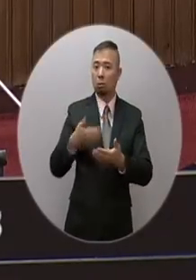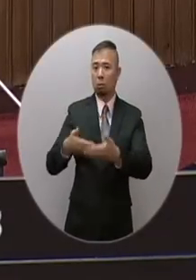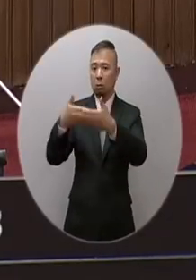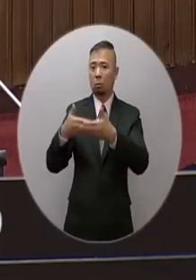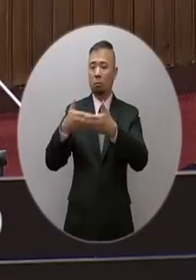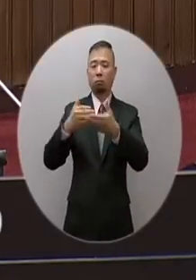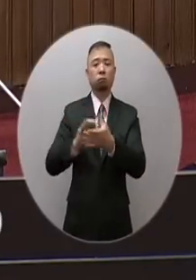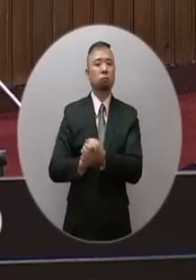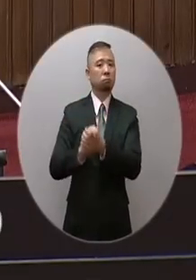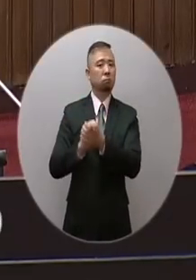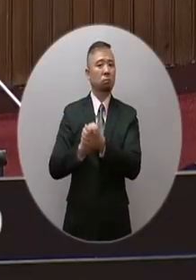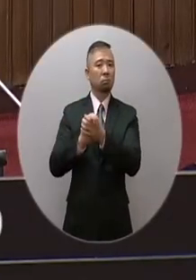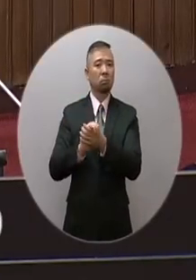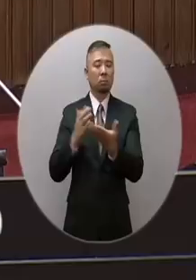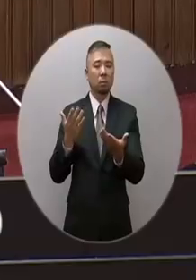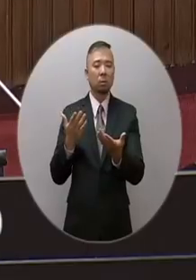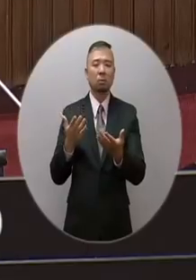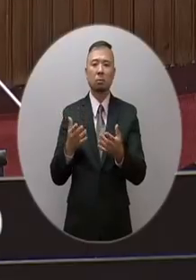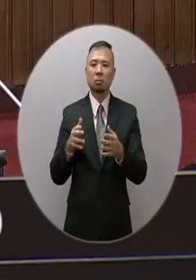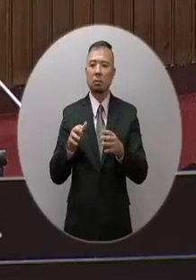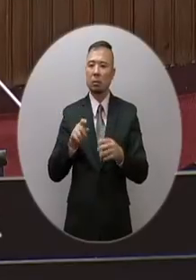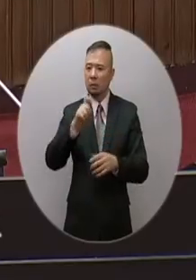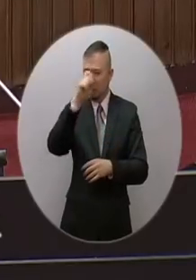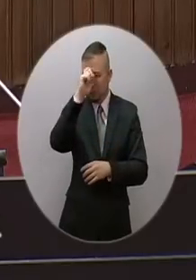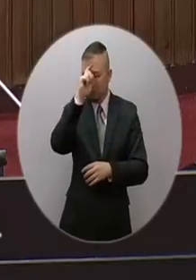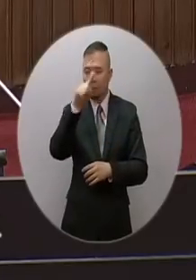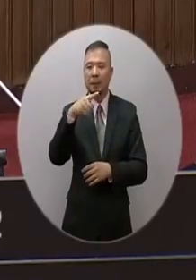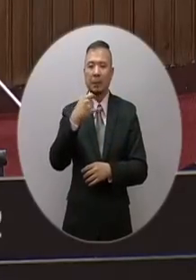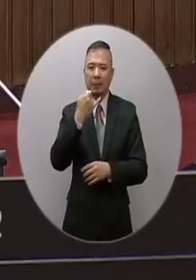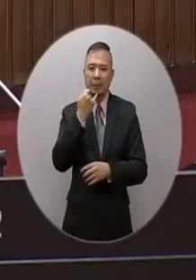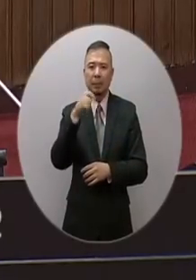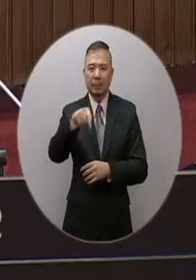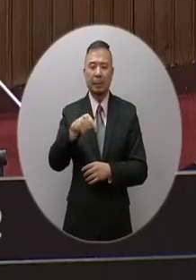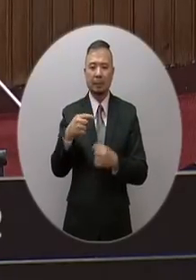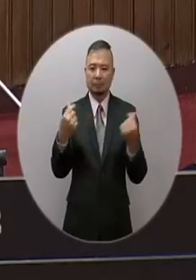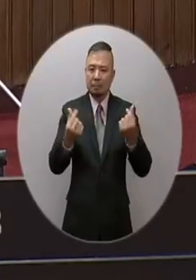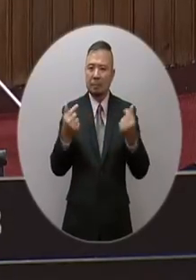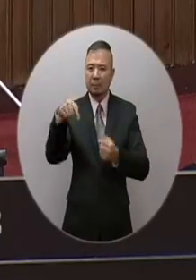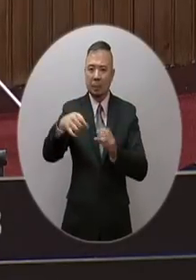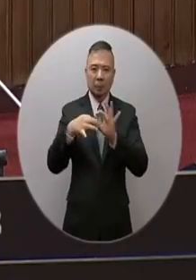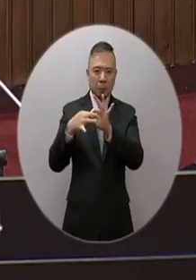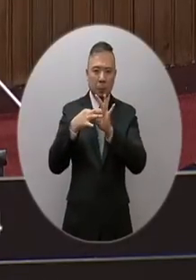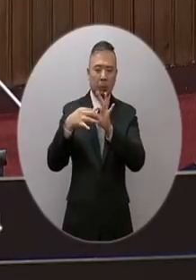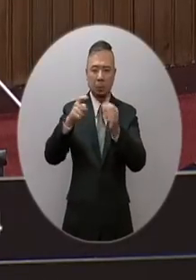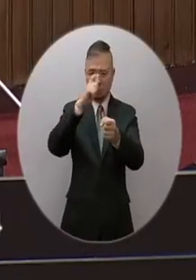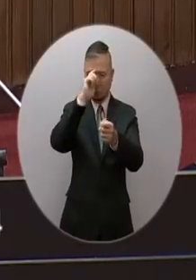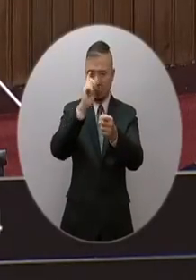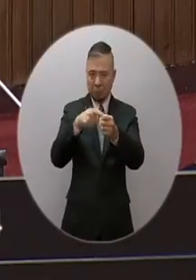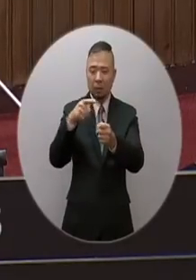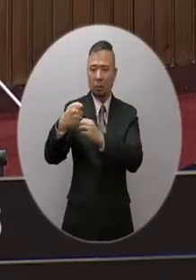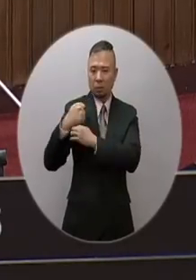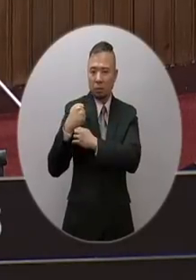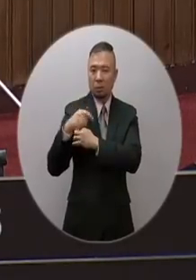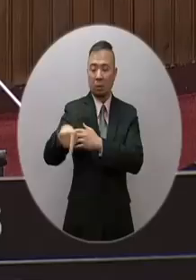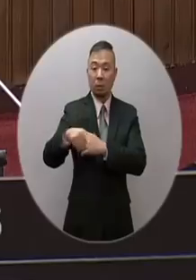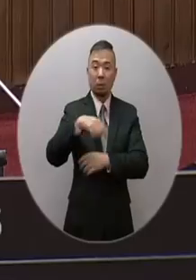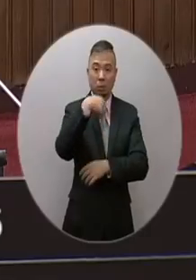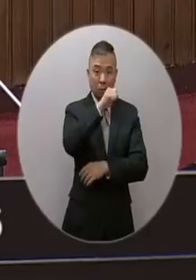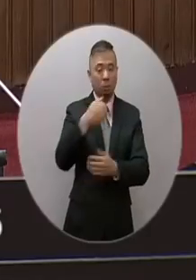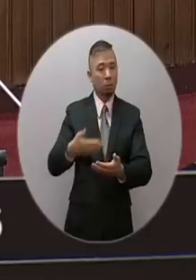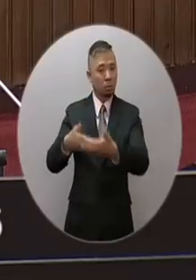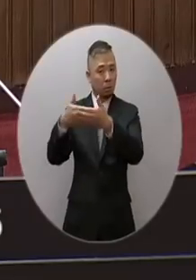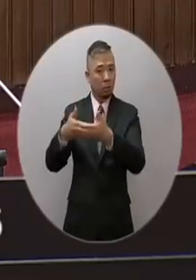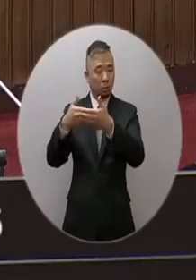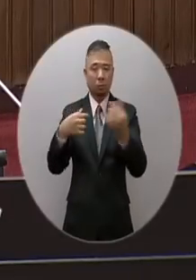两岸关系下较可被接受的最大公约数。两岸一家亲的主张遭